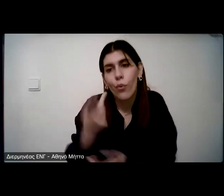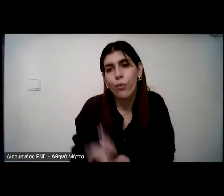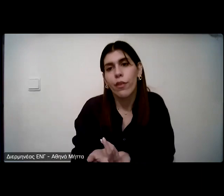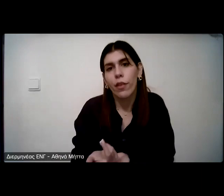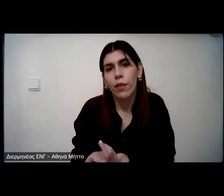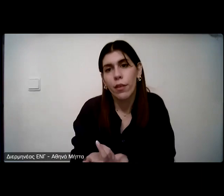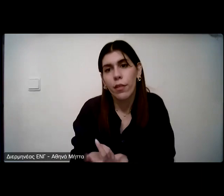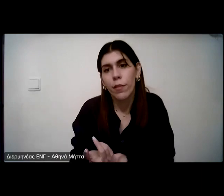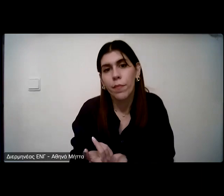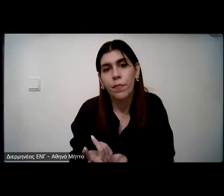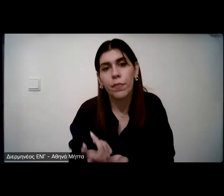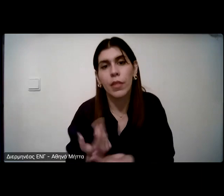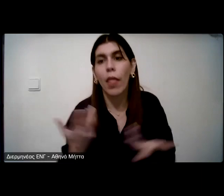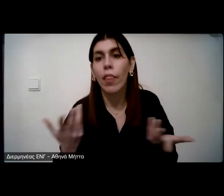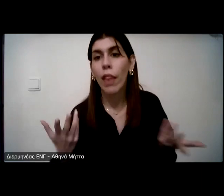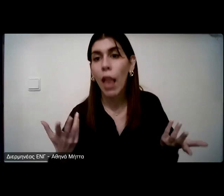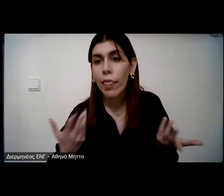ουσία να καταργεί